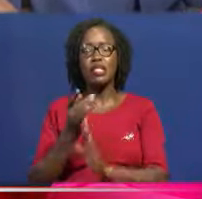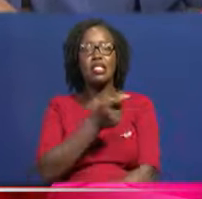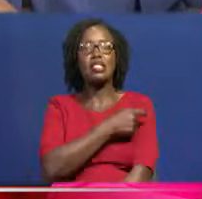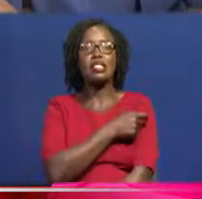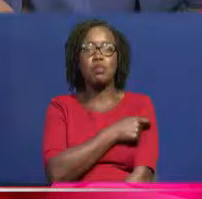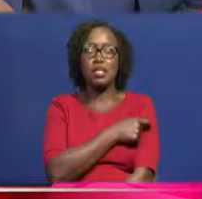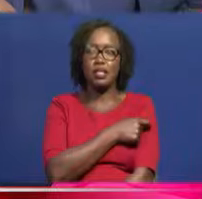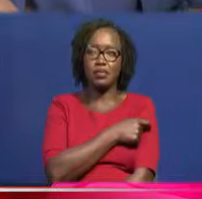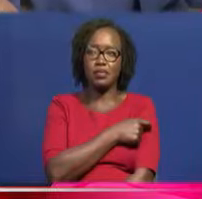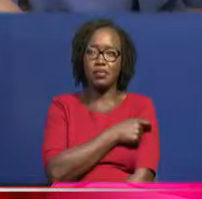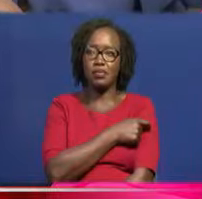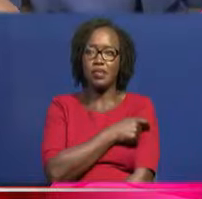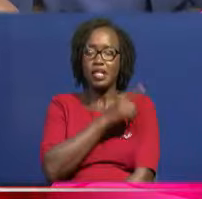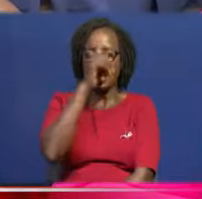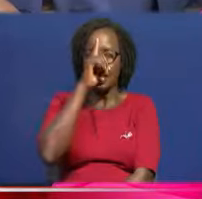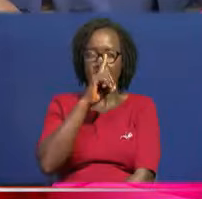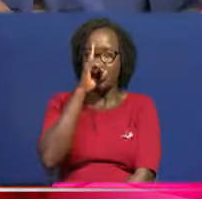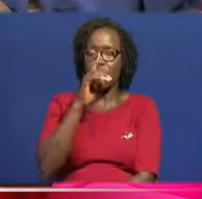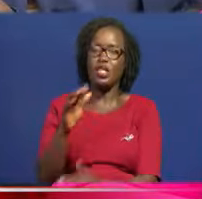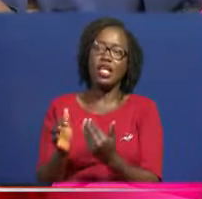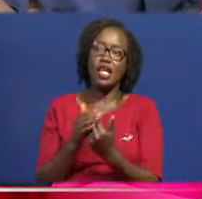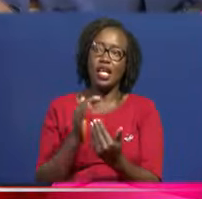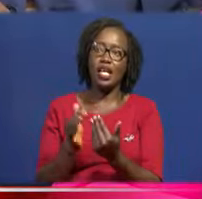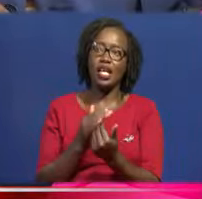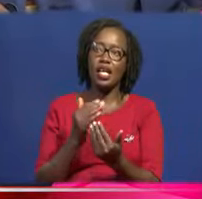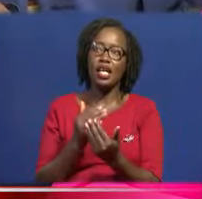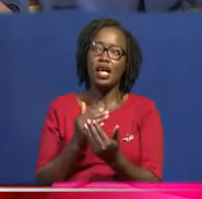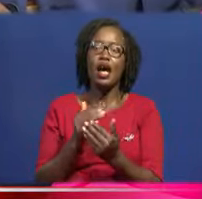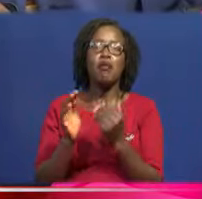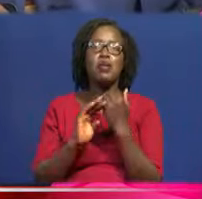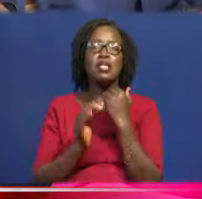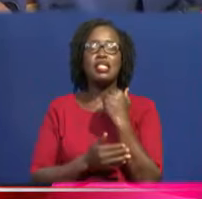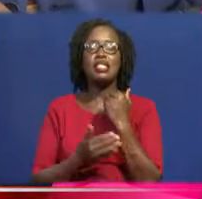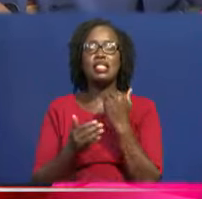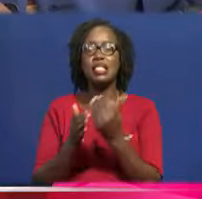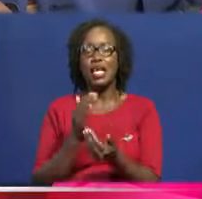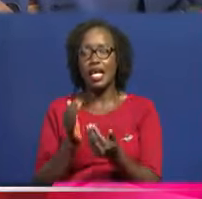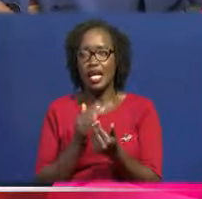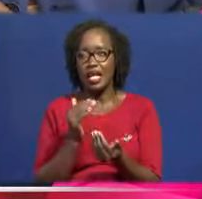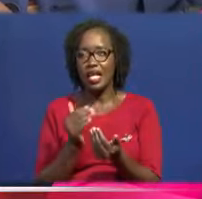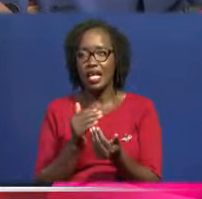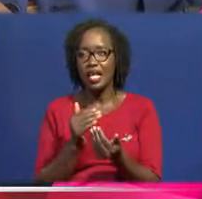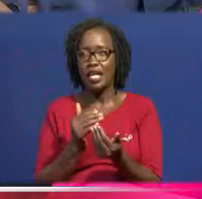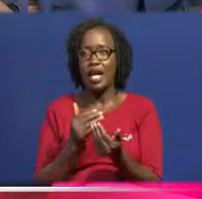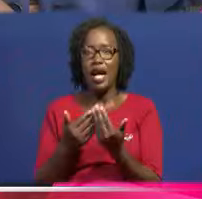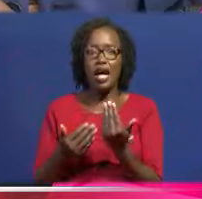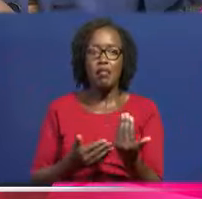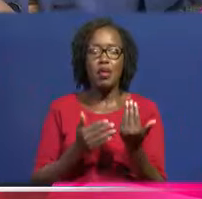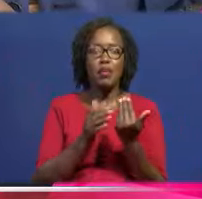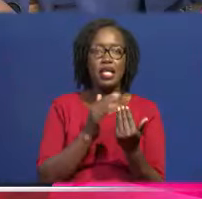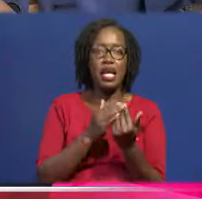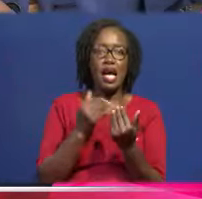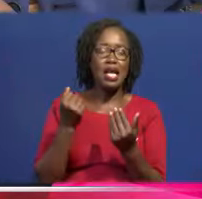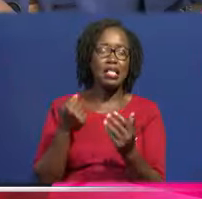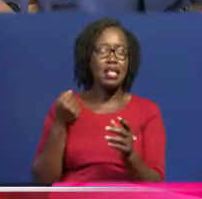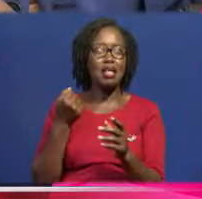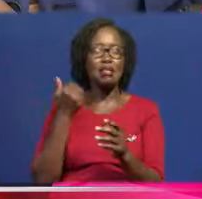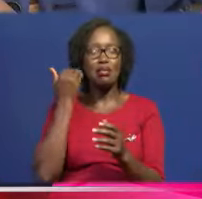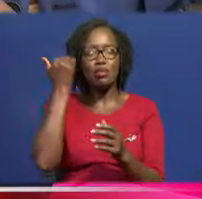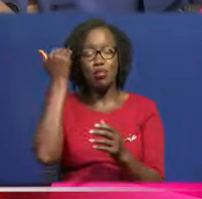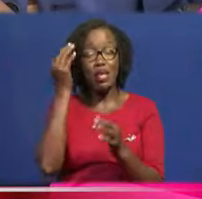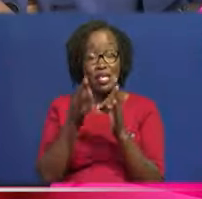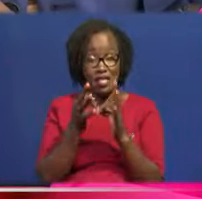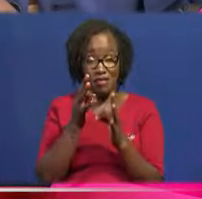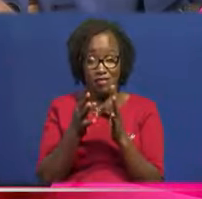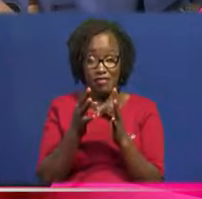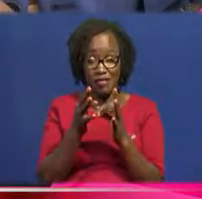treatment, critical care, maternity care, neonatal care and trauma in the event that this